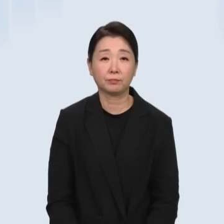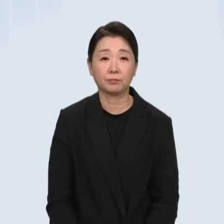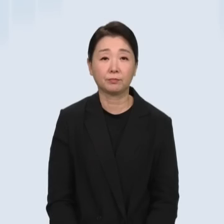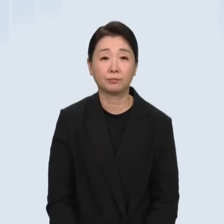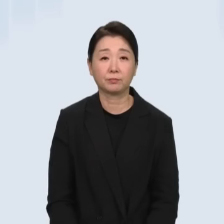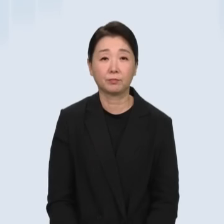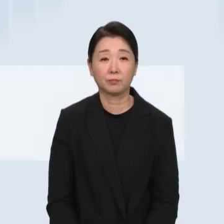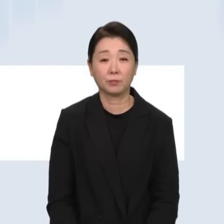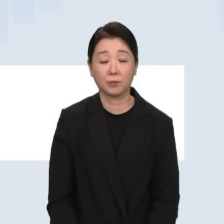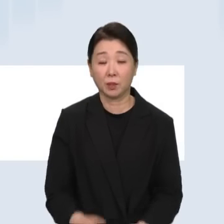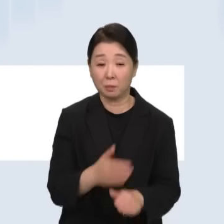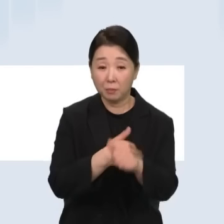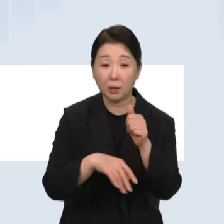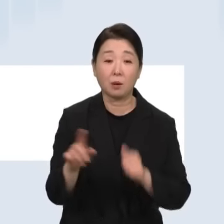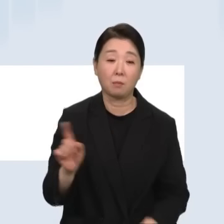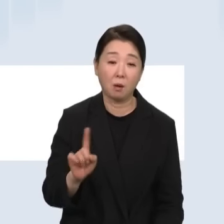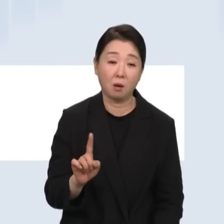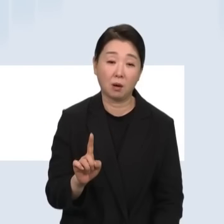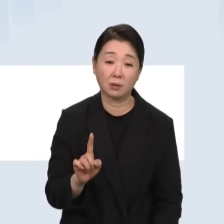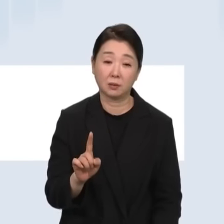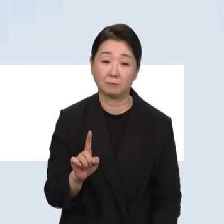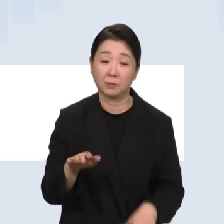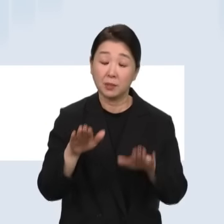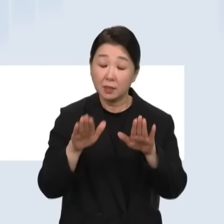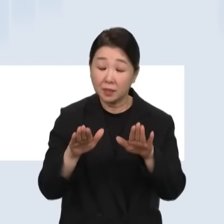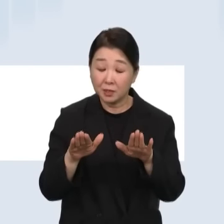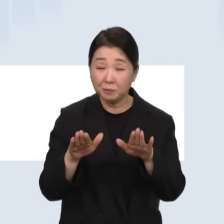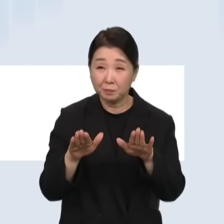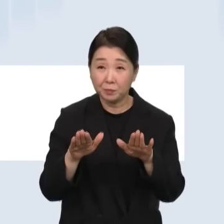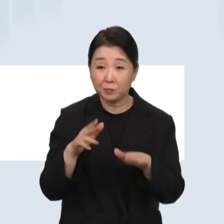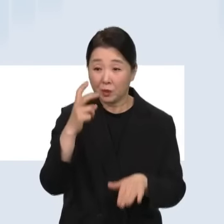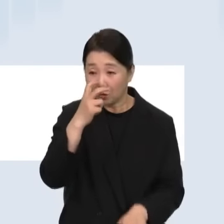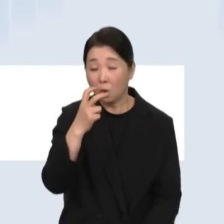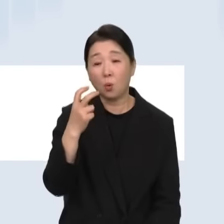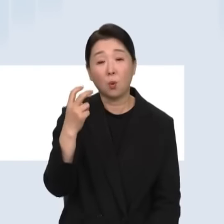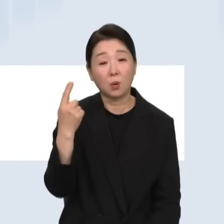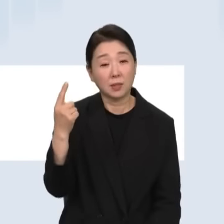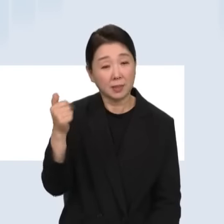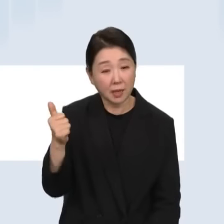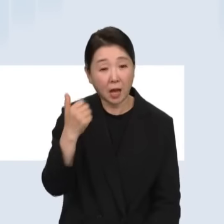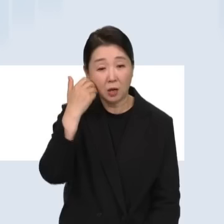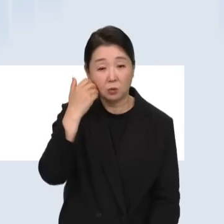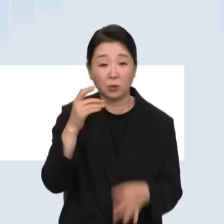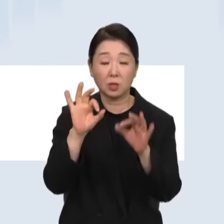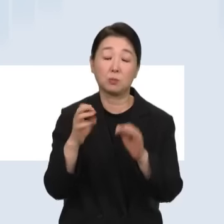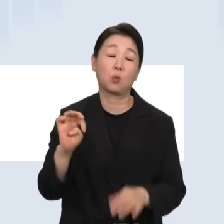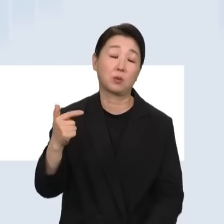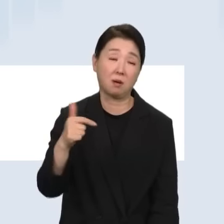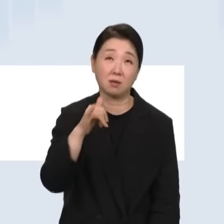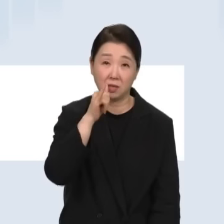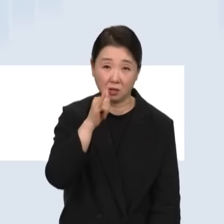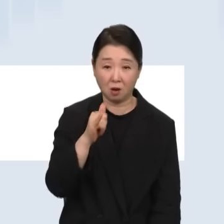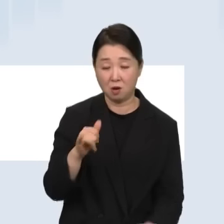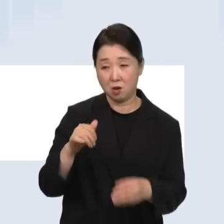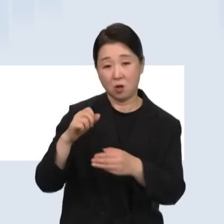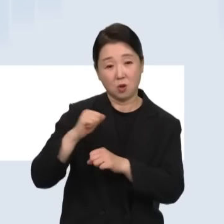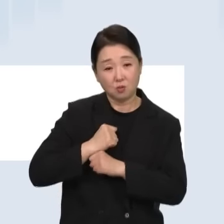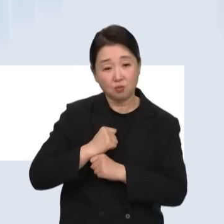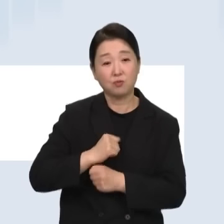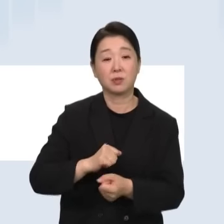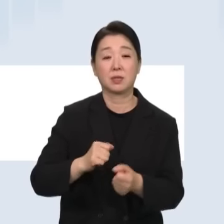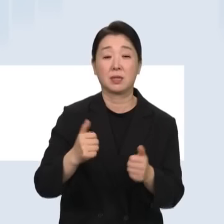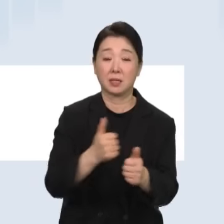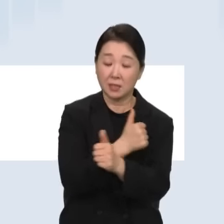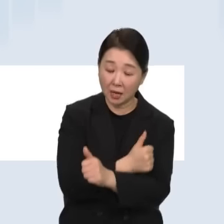그 모든 배경에는 지금 현 경호실장으로 있는 김용현이 있잖아. 군 인사와 군 문제와 군 관련